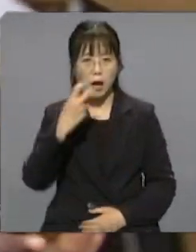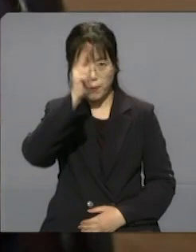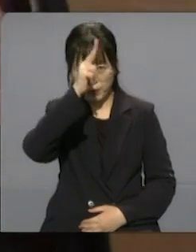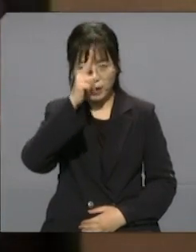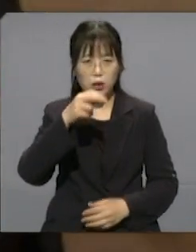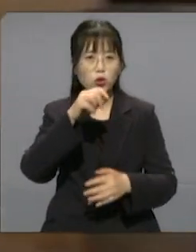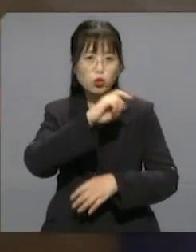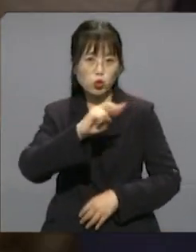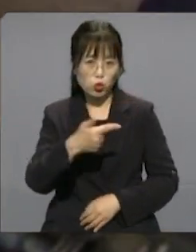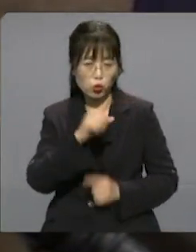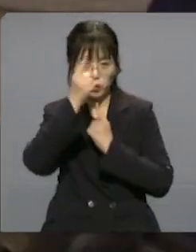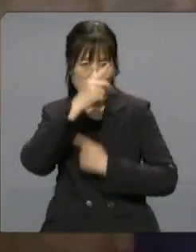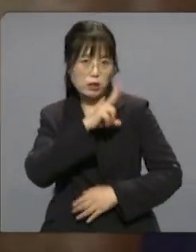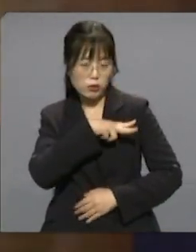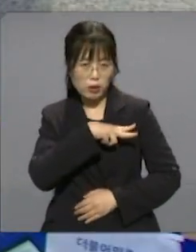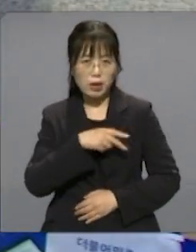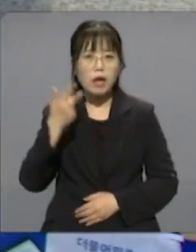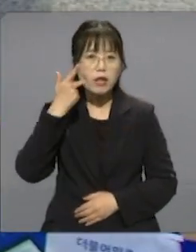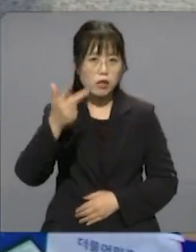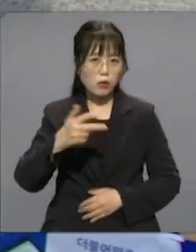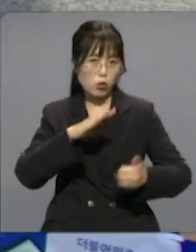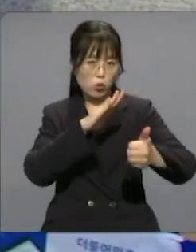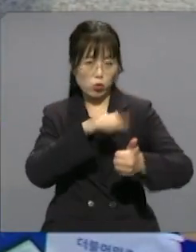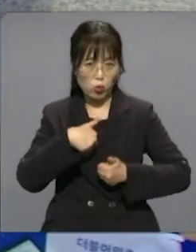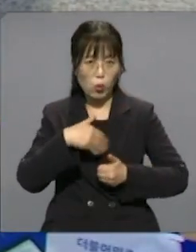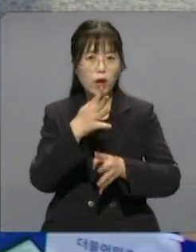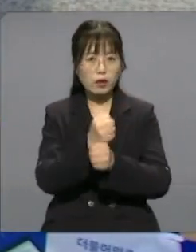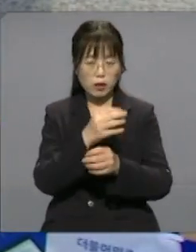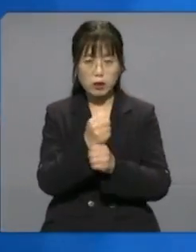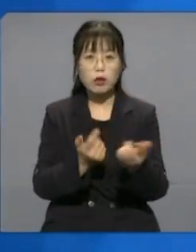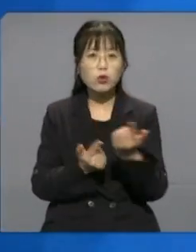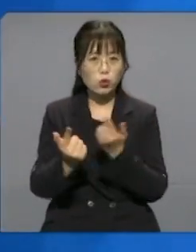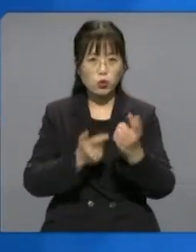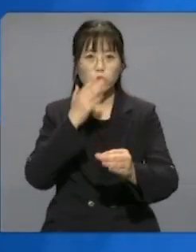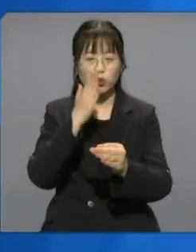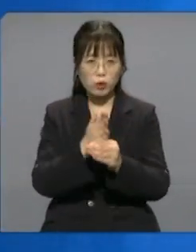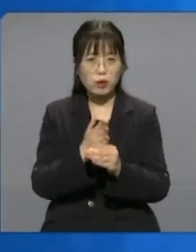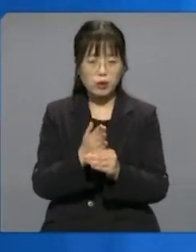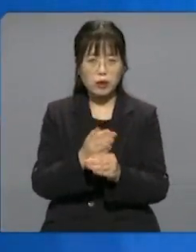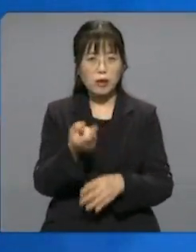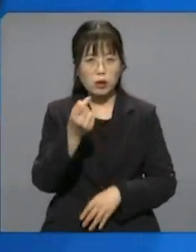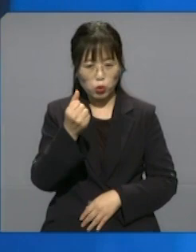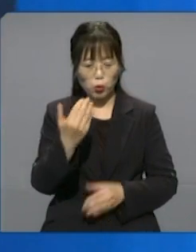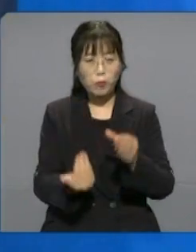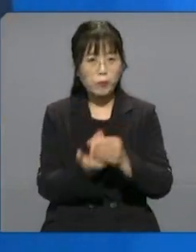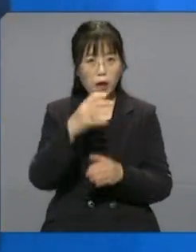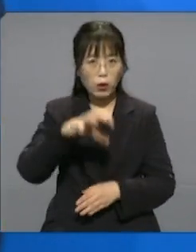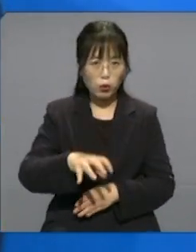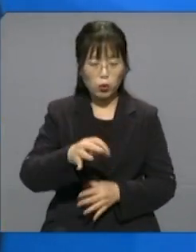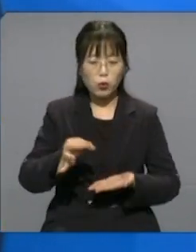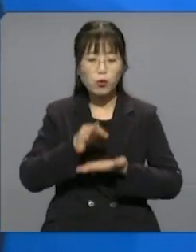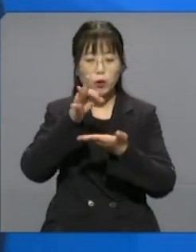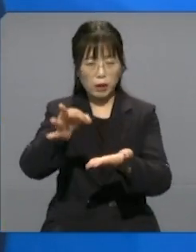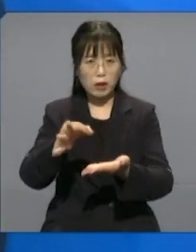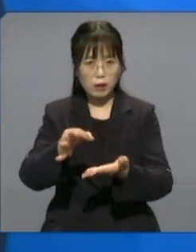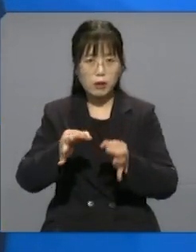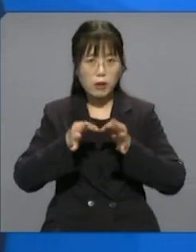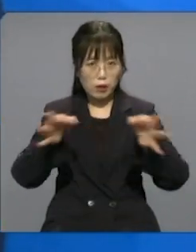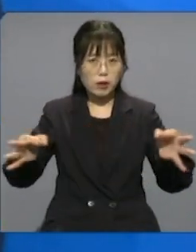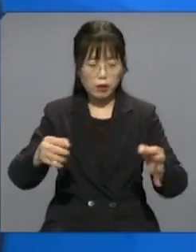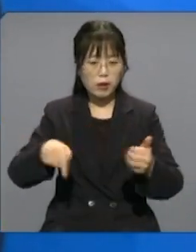검찰이 윤, 이 의원 측과 다음 주로 소환 일정을 조율 중인 가운데 자금 출처와 금품 살포 과정을